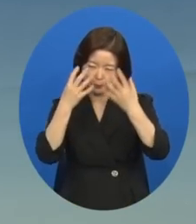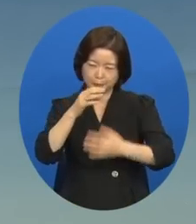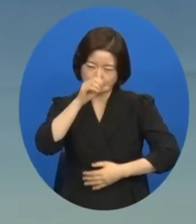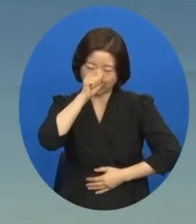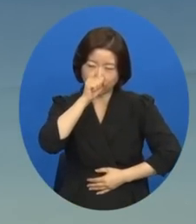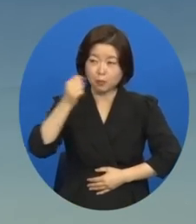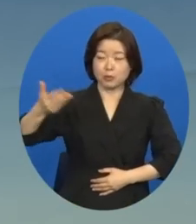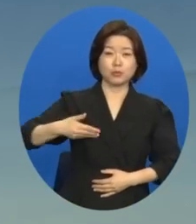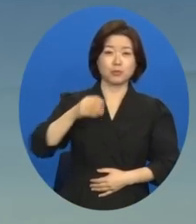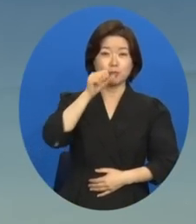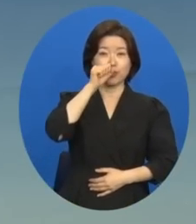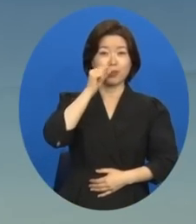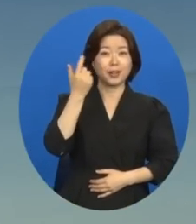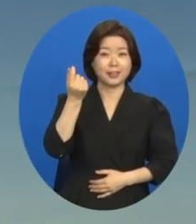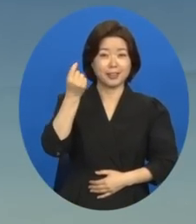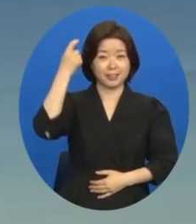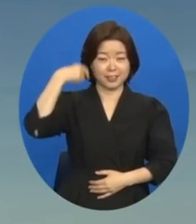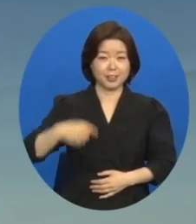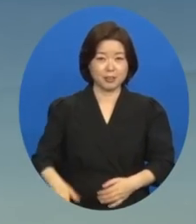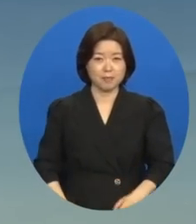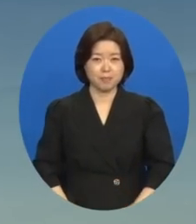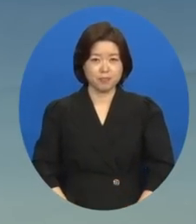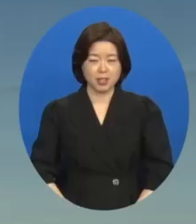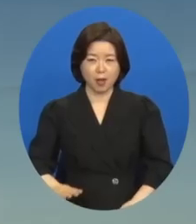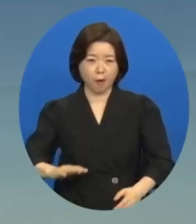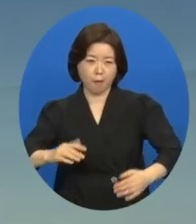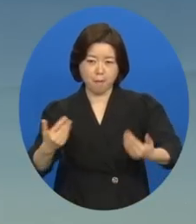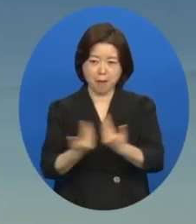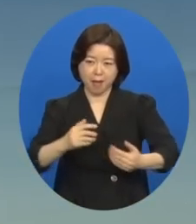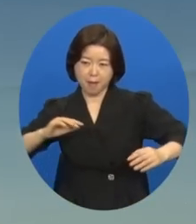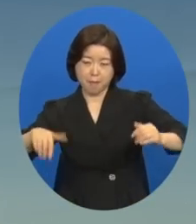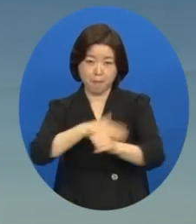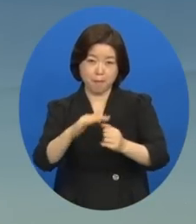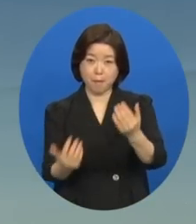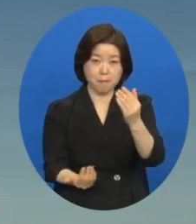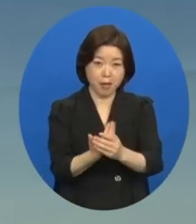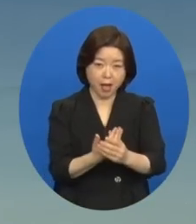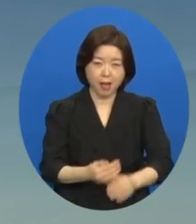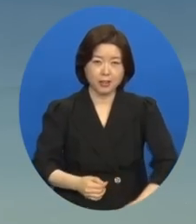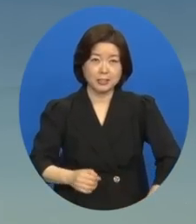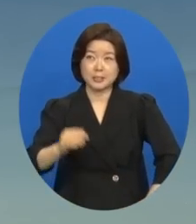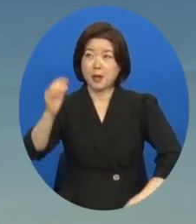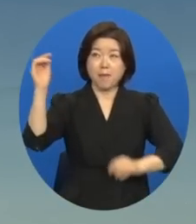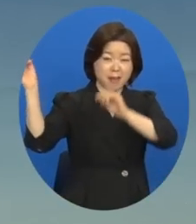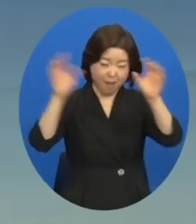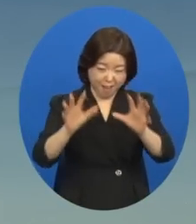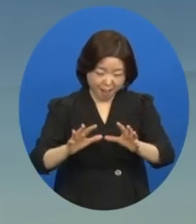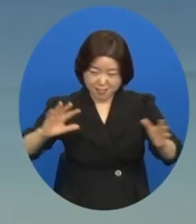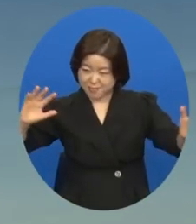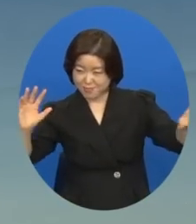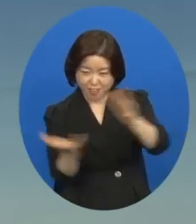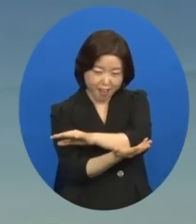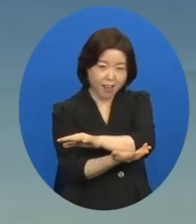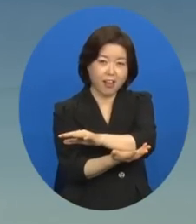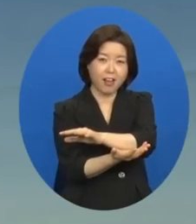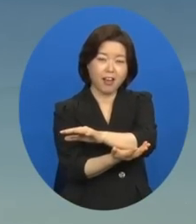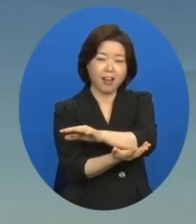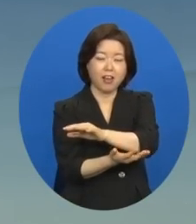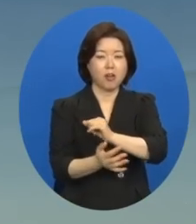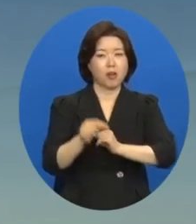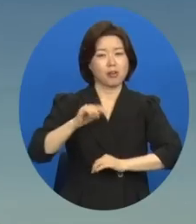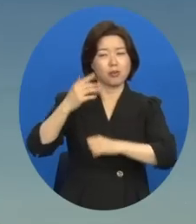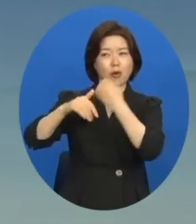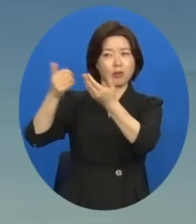좋겠어요. 그래서 우리가 생각할 때는 막 이렇게 대반전이 일어나고 막 천지가 확 뒤바뀌고 이런 것들을 하나님이